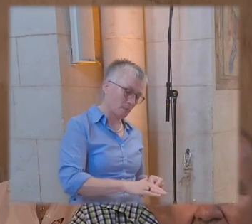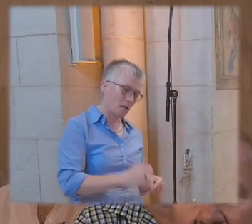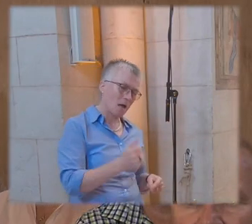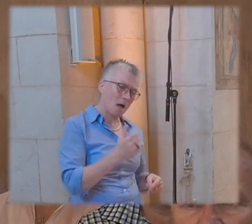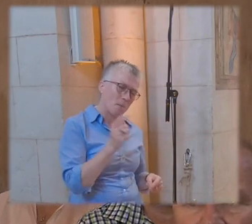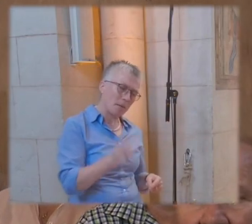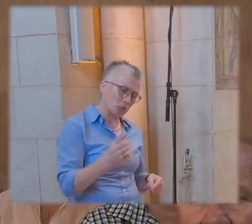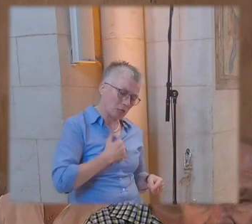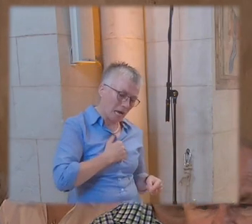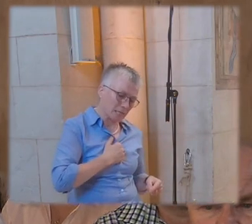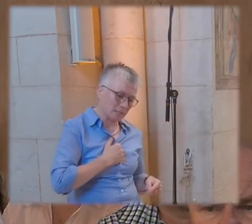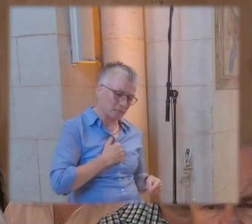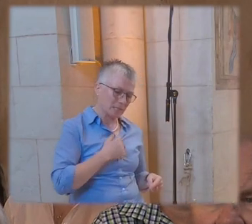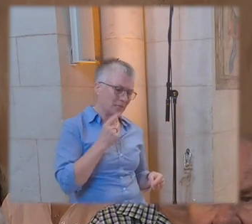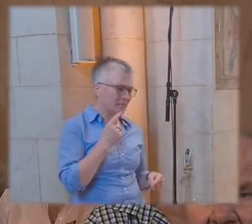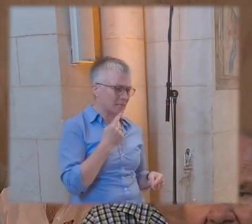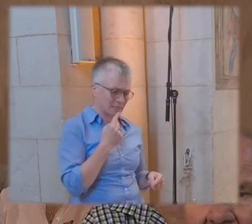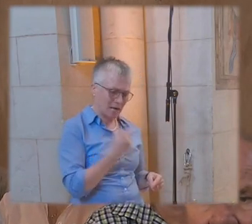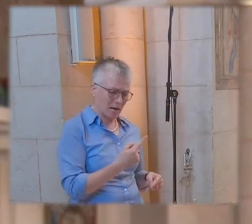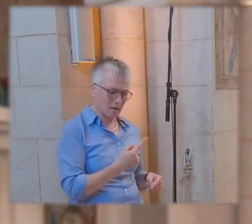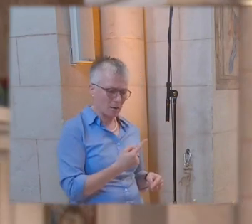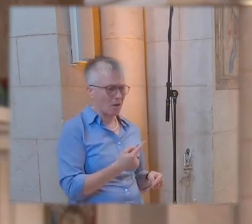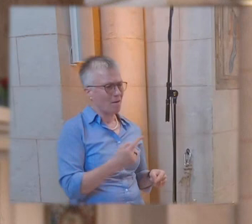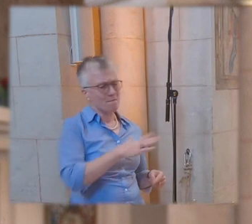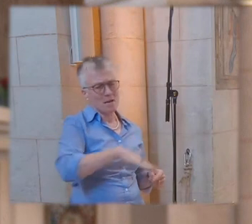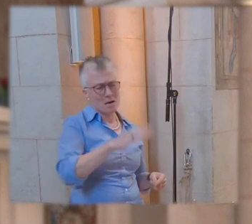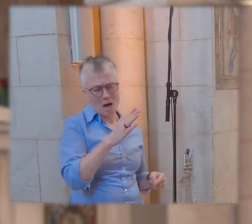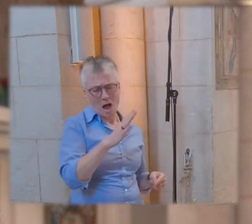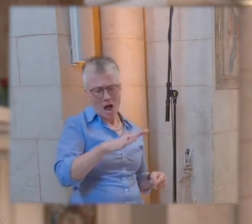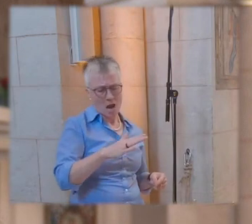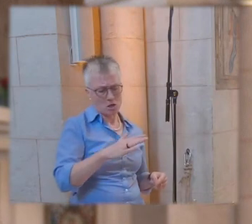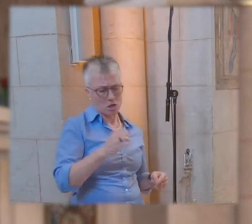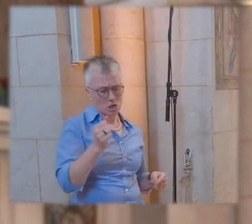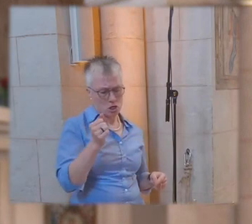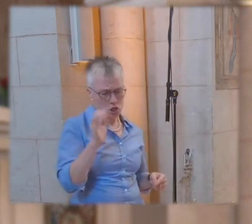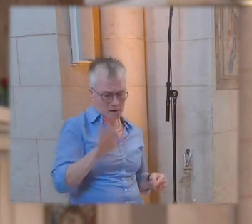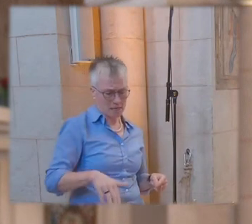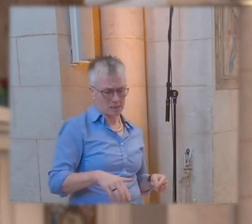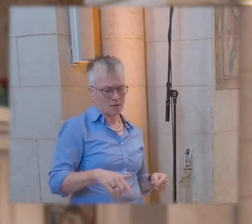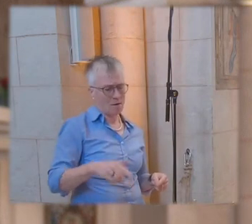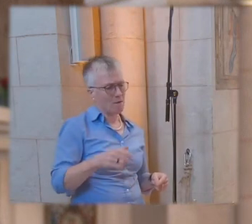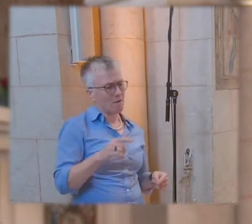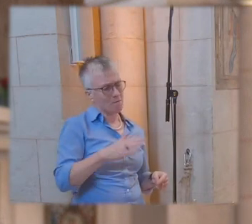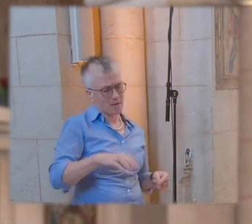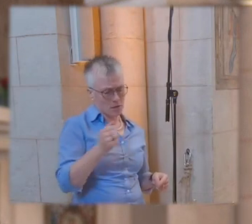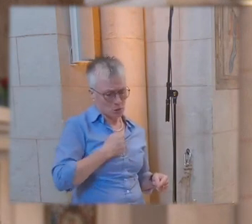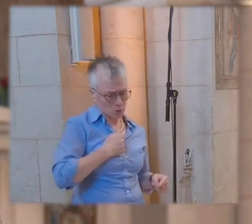Betet zum Herrn, dass er uns von den Schlangen befreit. Da betete Mose für das